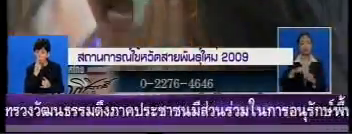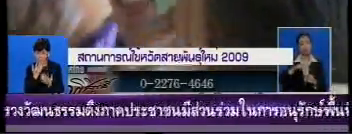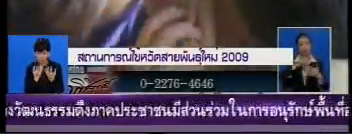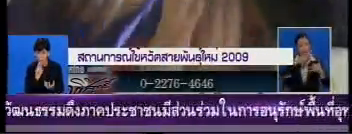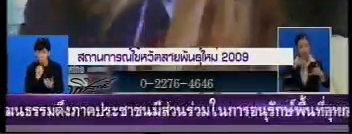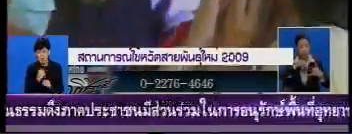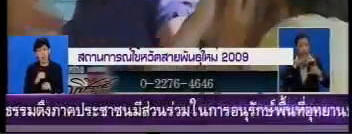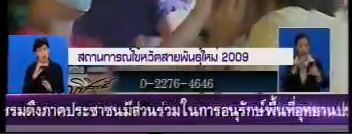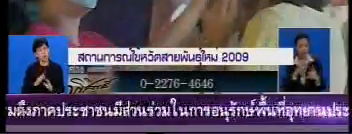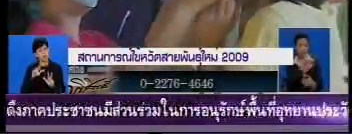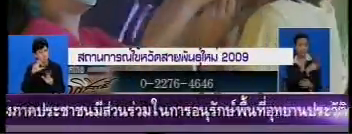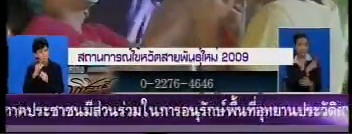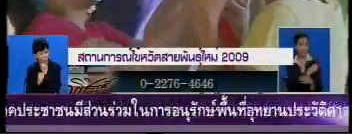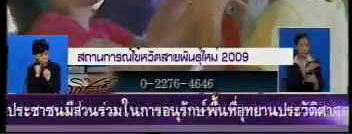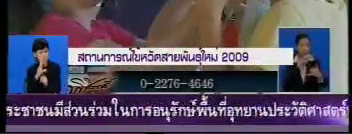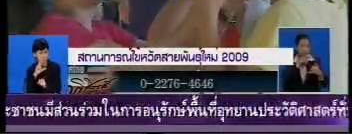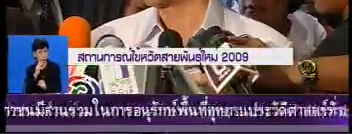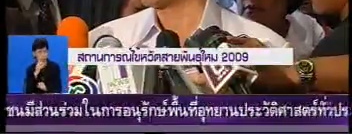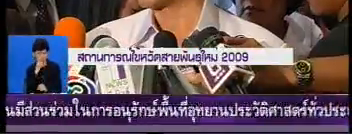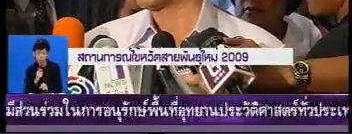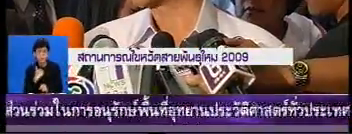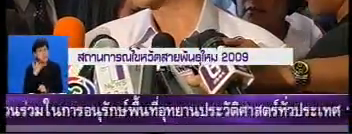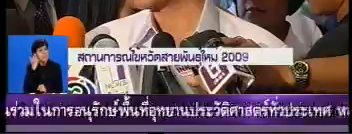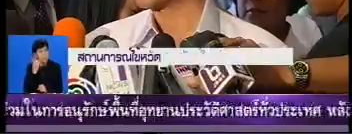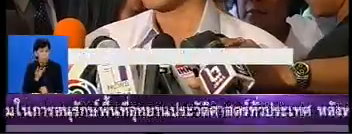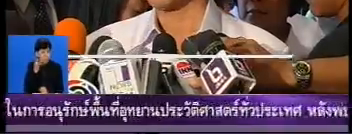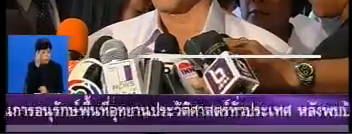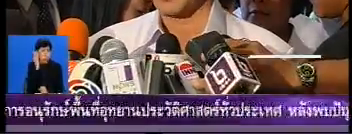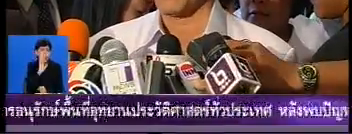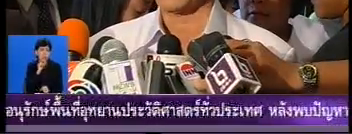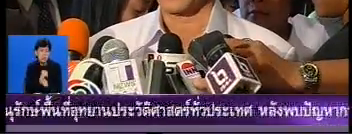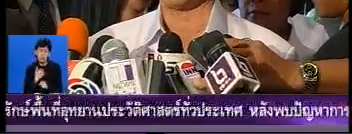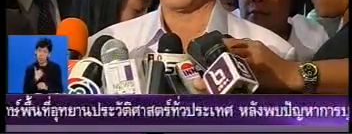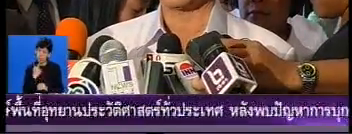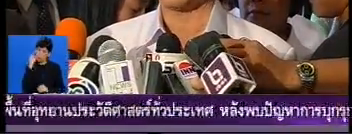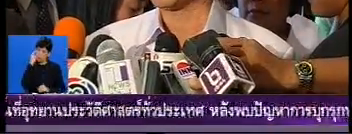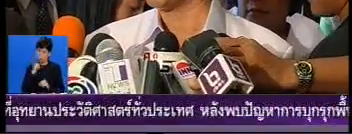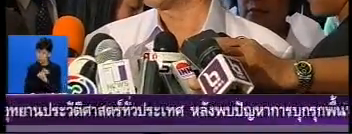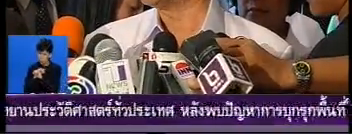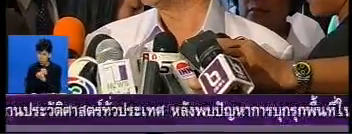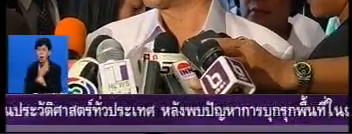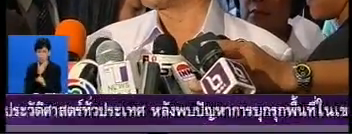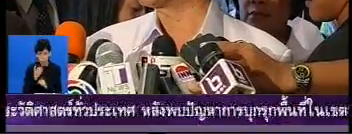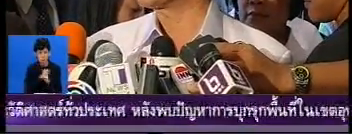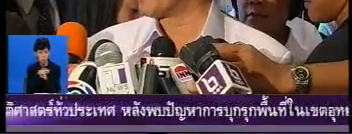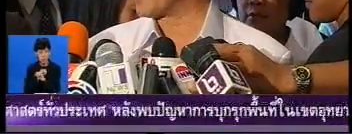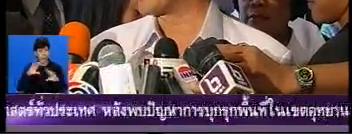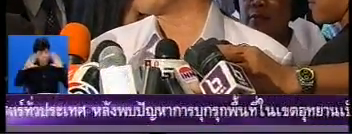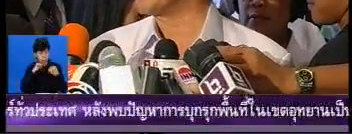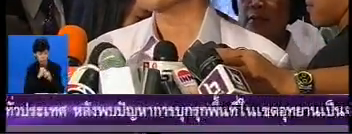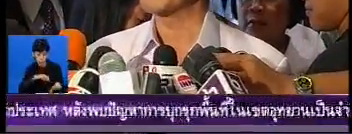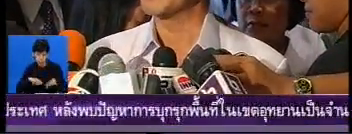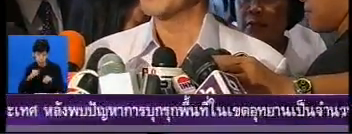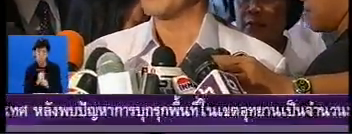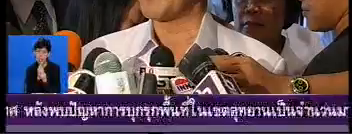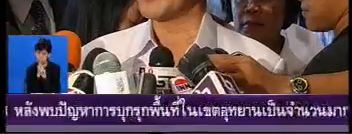ญ่ธรรมดากว่า300คนต่อปีอยู่แล้วจึงไม่จำเป็นต้องตื่นตระหนกแต่ควรจะมีความตื่นตัวในการป้องกันเพราะรัฐบาลได้ดำเนิน